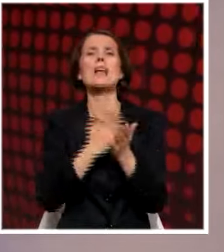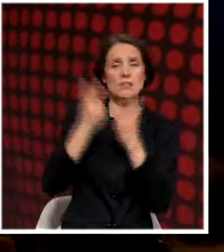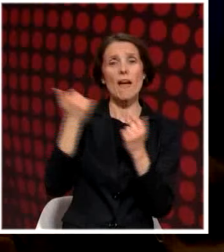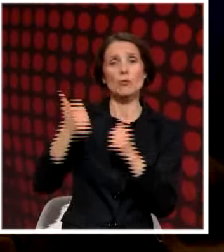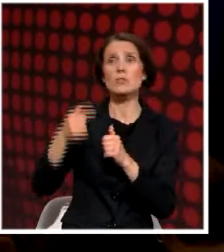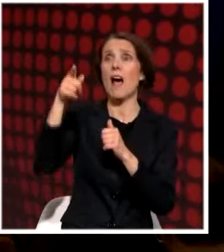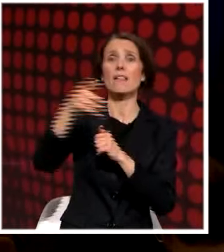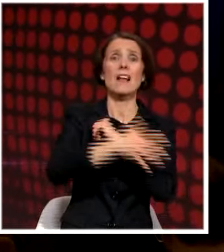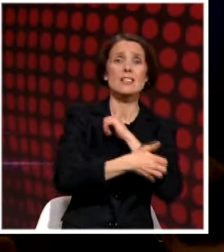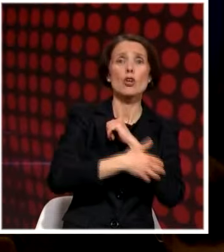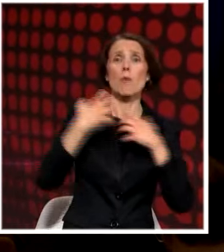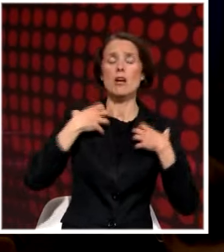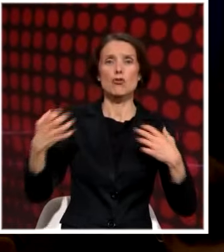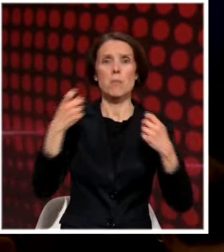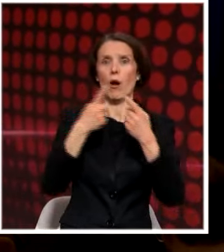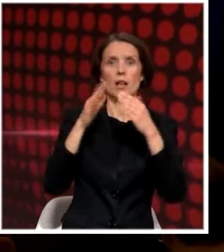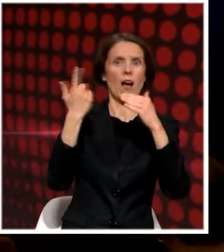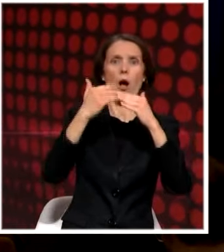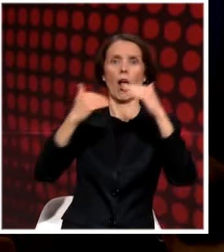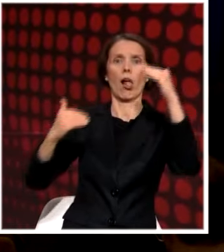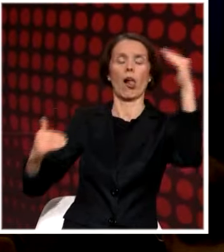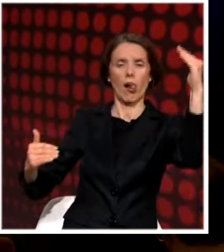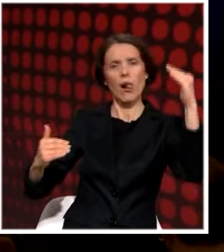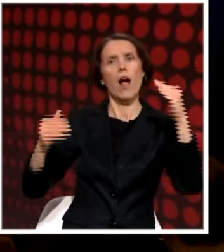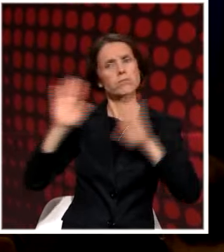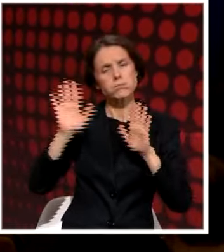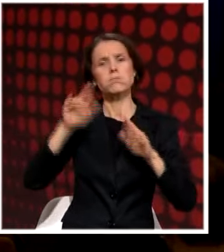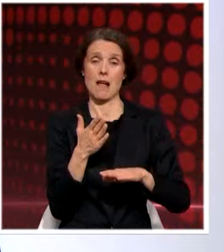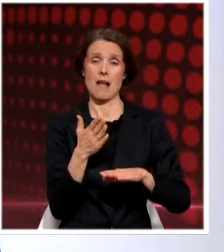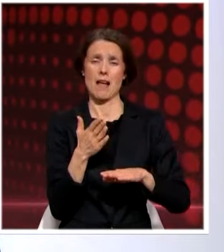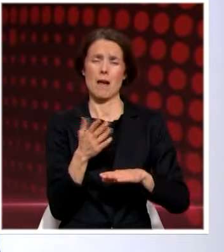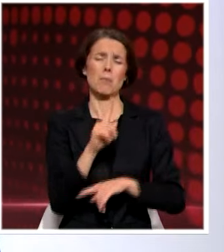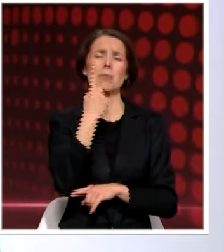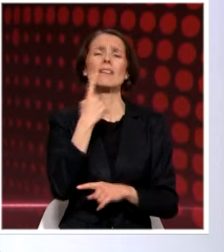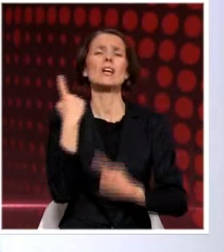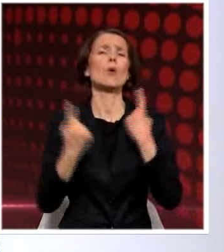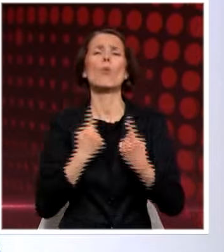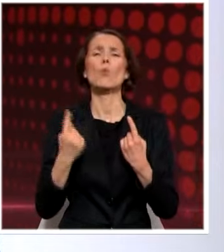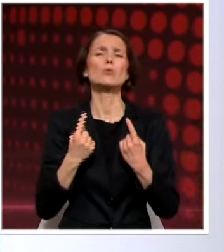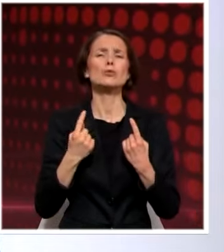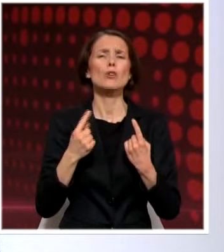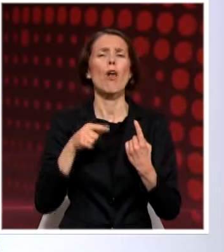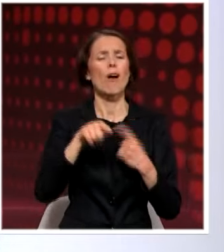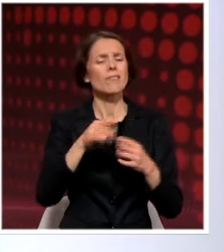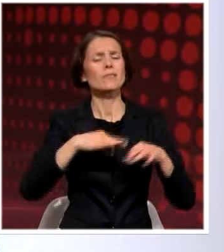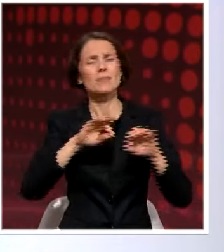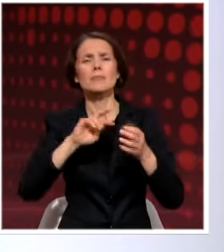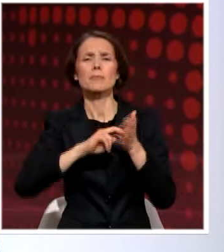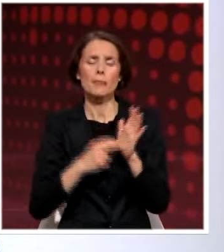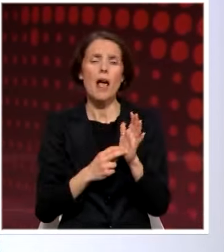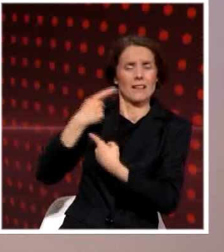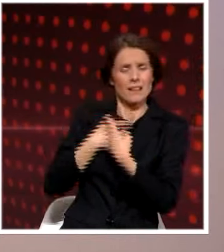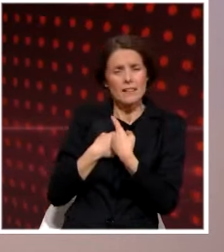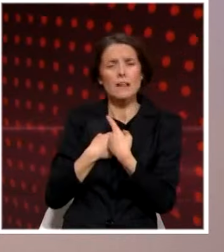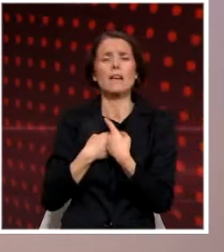szintjén mintegy 18 milliárd euró értékben fognak megvalósulni. A szerb elnök azt ígérte, 2027